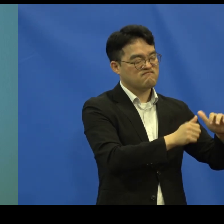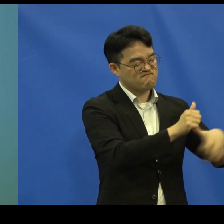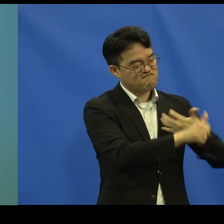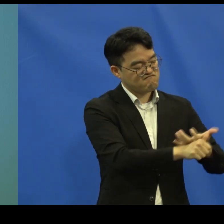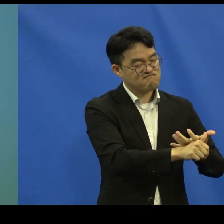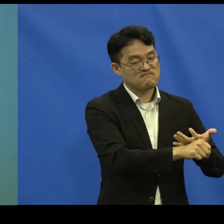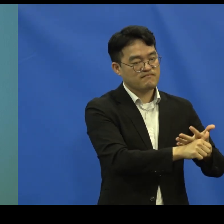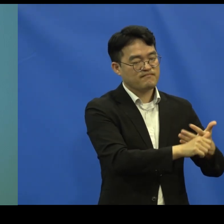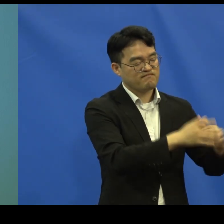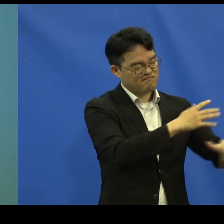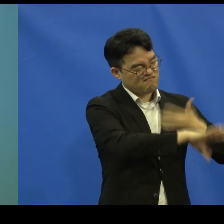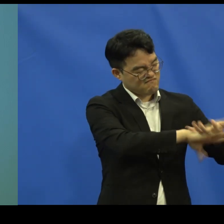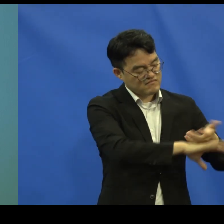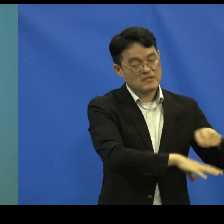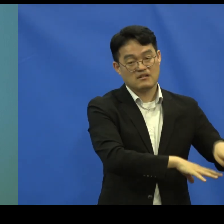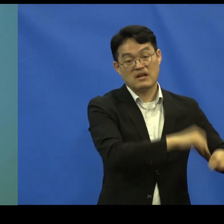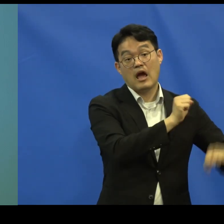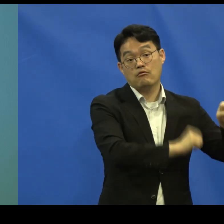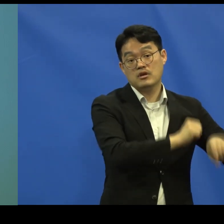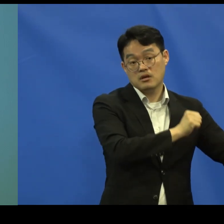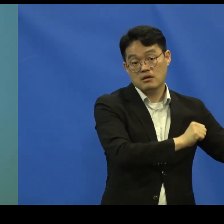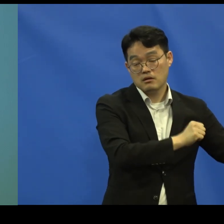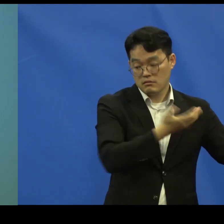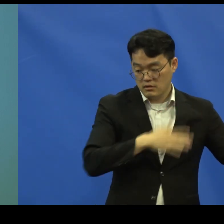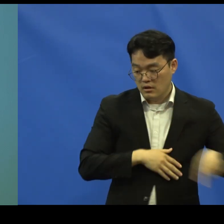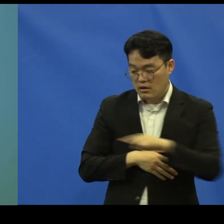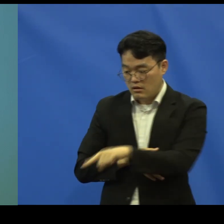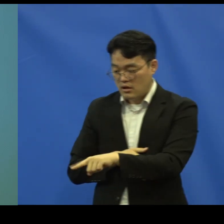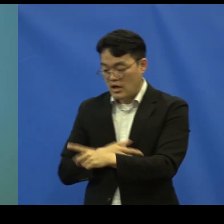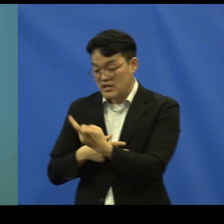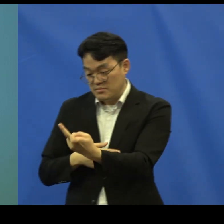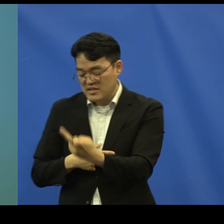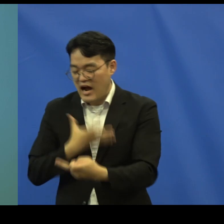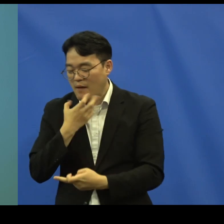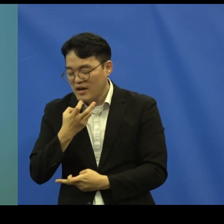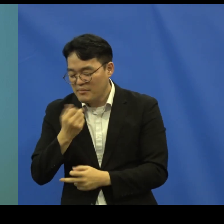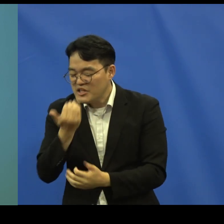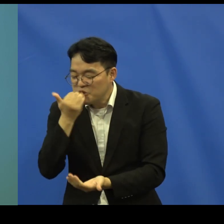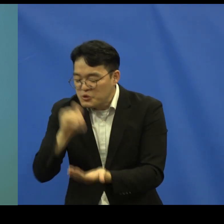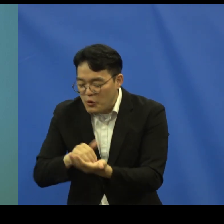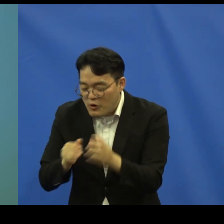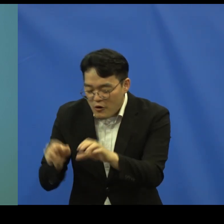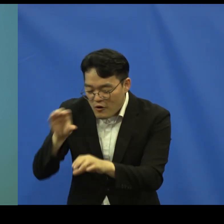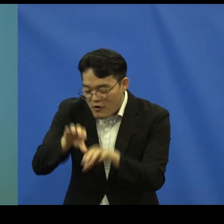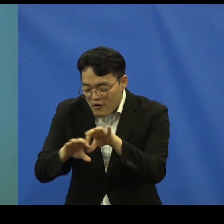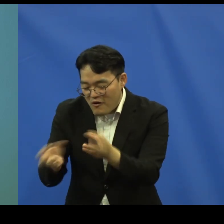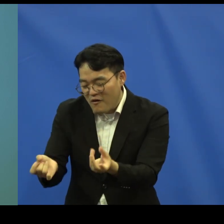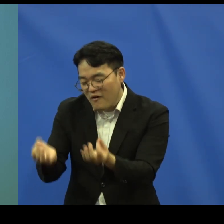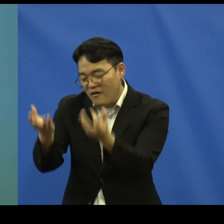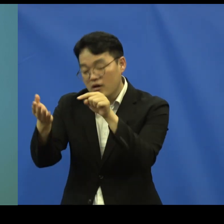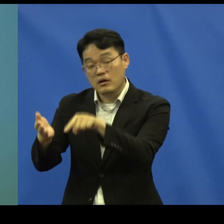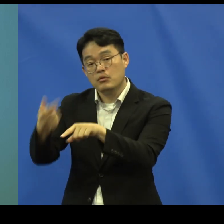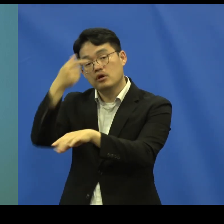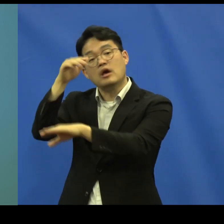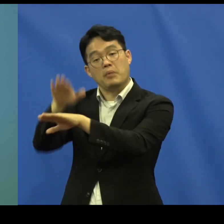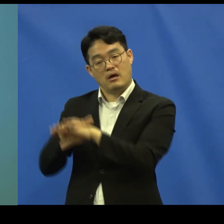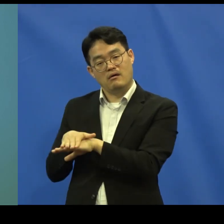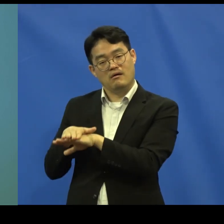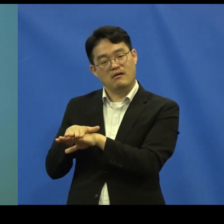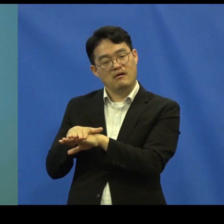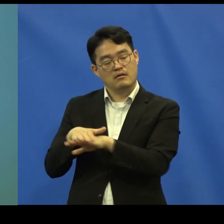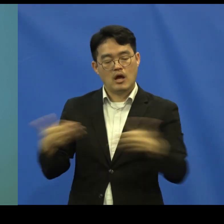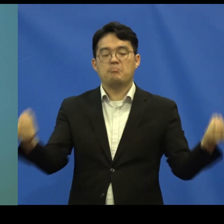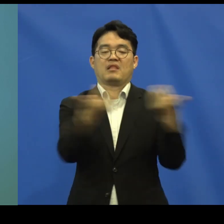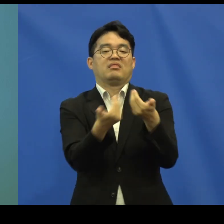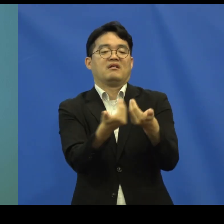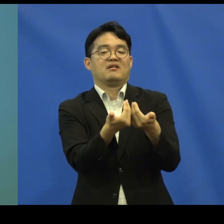예배하는 것입니다. 자, 여러분, 단과 이 탑을 지을 때의 돌이 다릅니다. 예배를